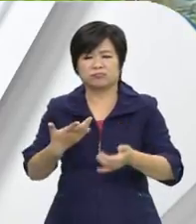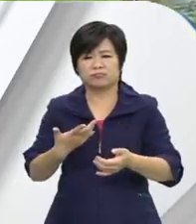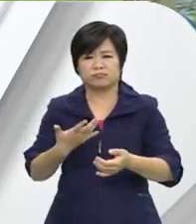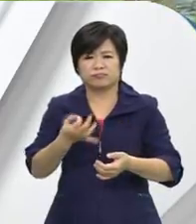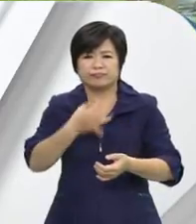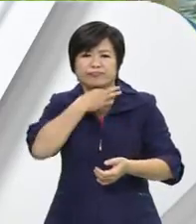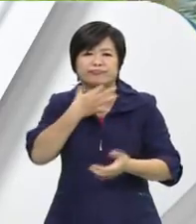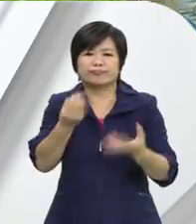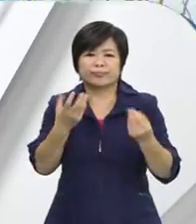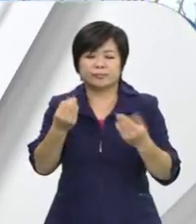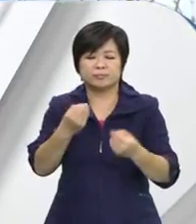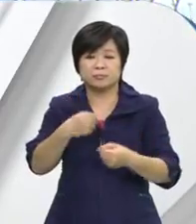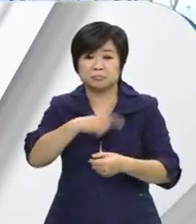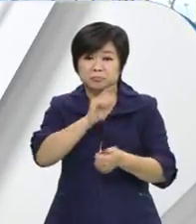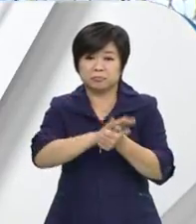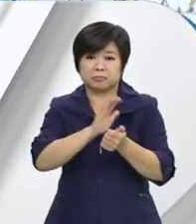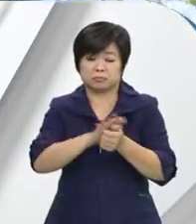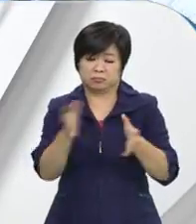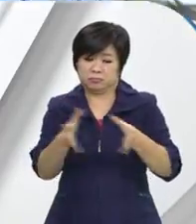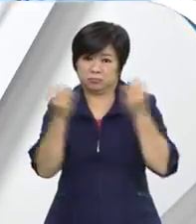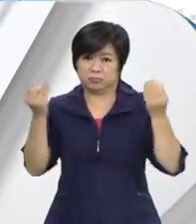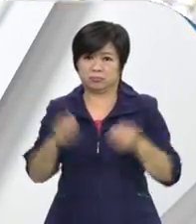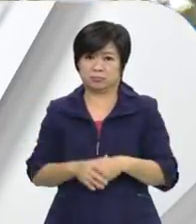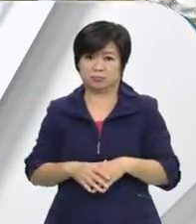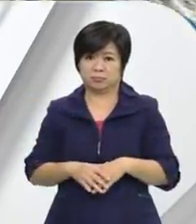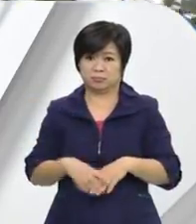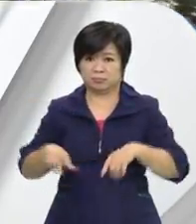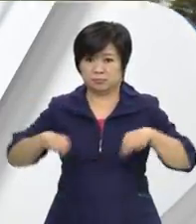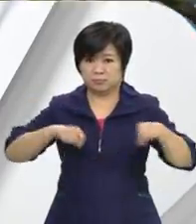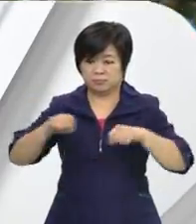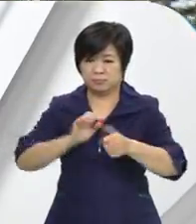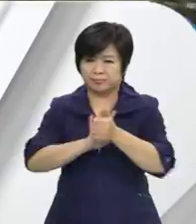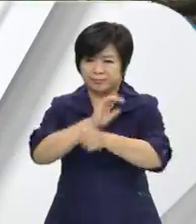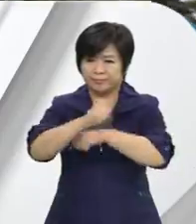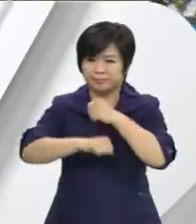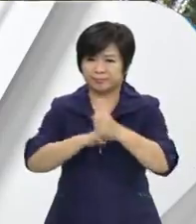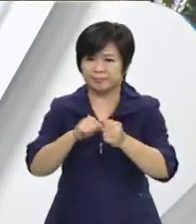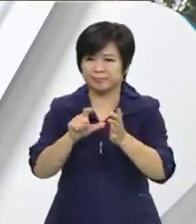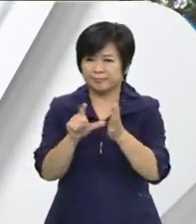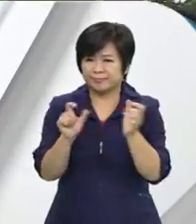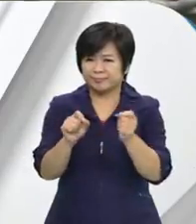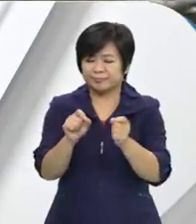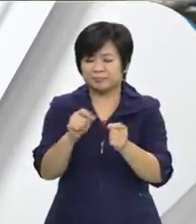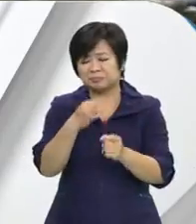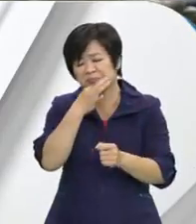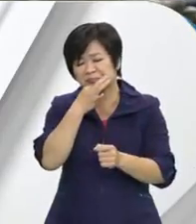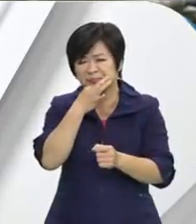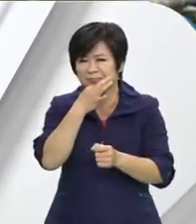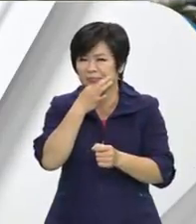门的各种总统企业农工政策推动，短时间内恐怕解决唔得